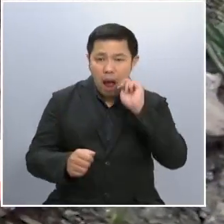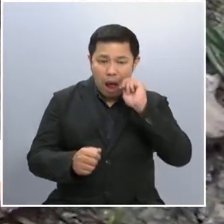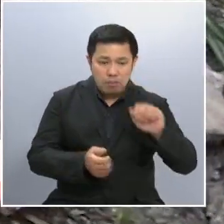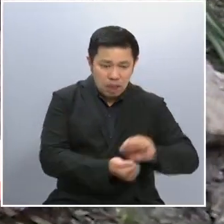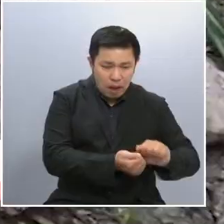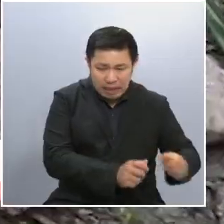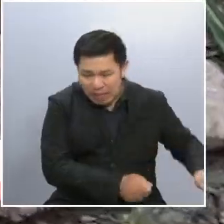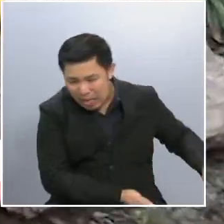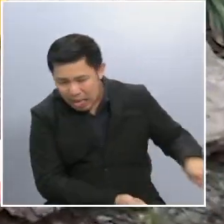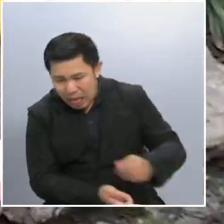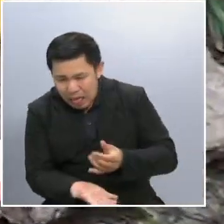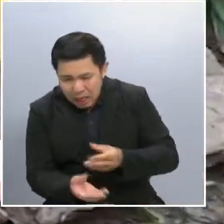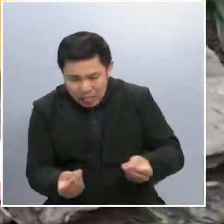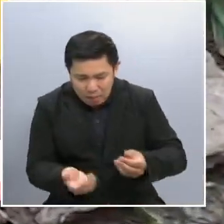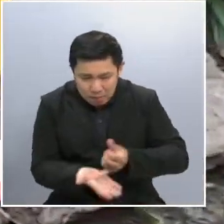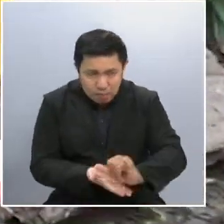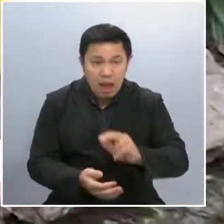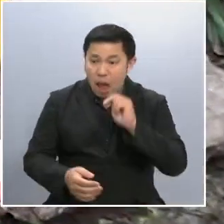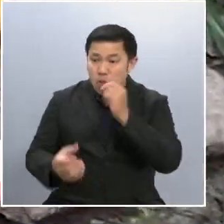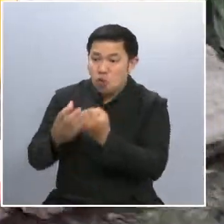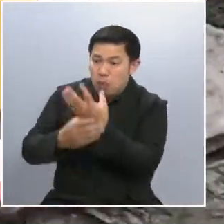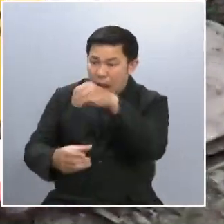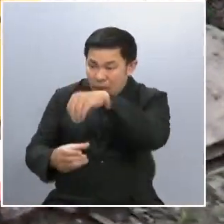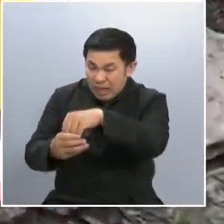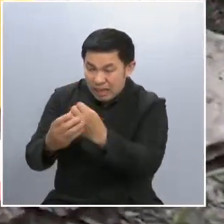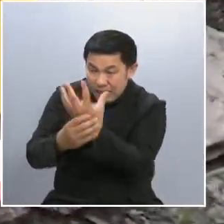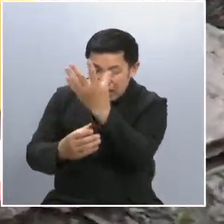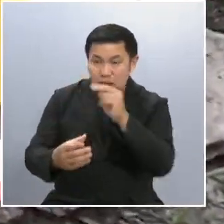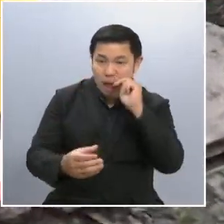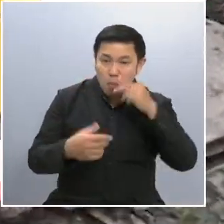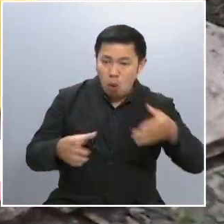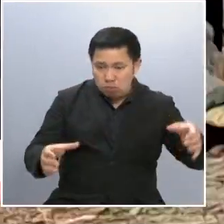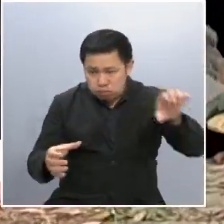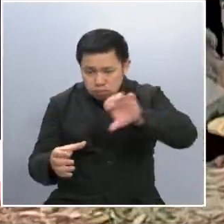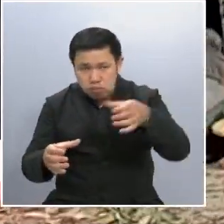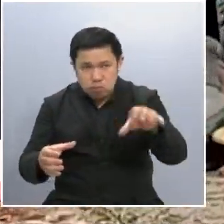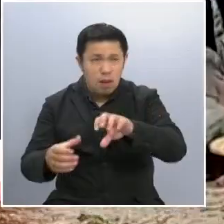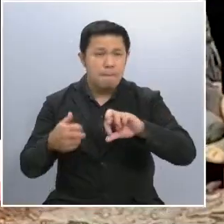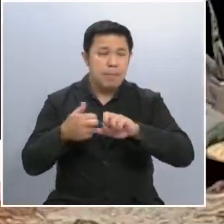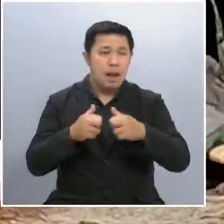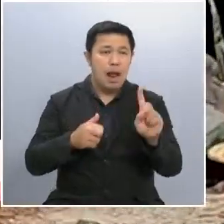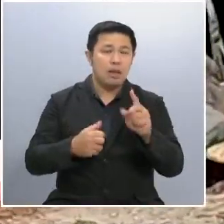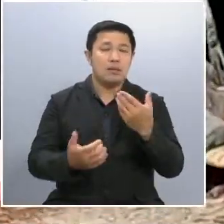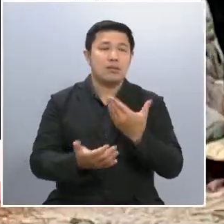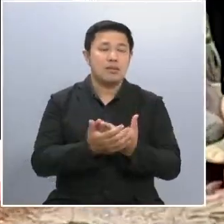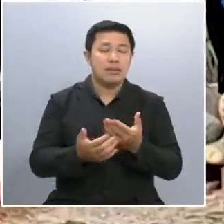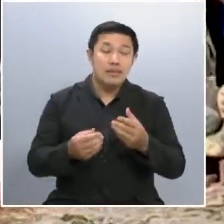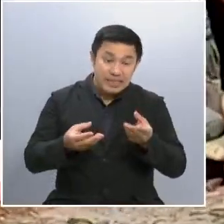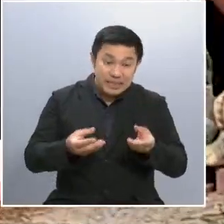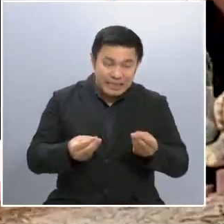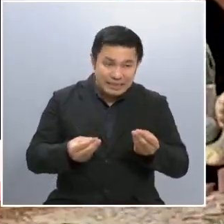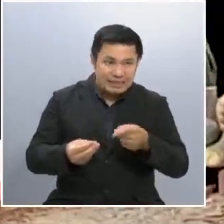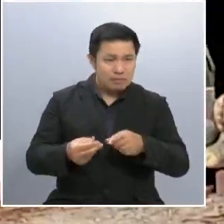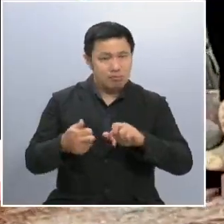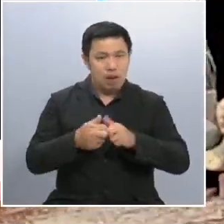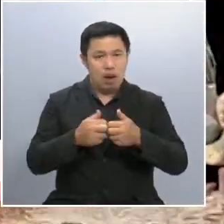ดให้พื้นลื่นเอาน้ำร้อนไปรดต้นไม้แล้วก็ปัญหาสำคัญก็เป็นเรื่องของมรดกที่ดินที่ตกลงกันไม่